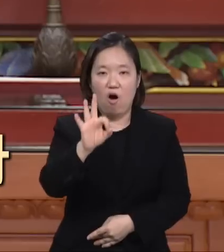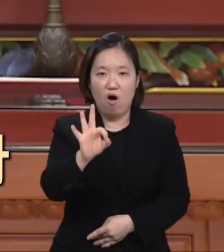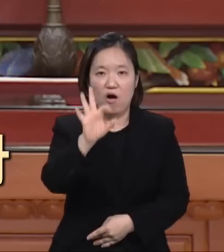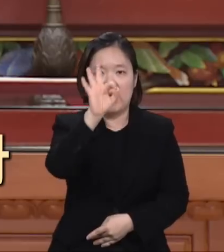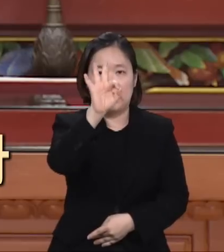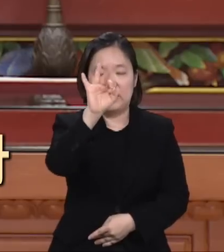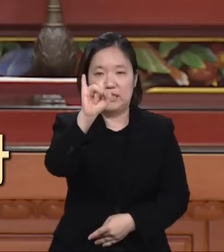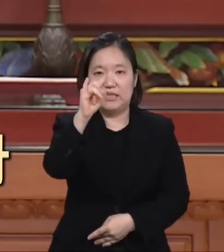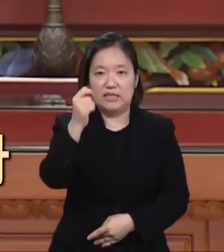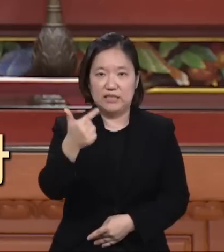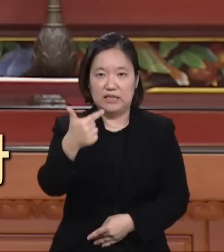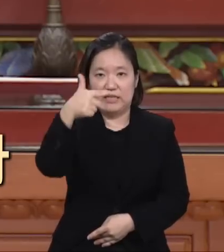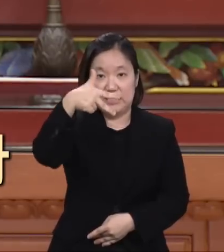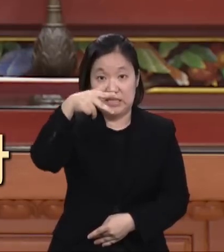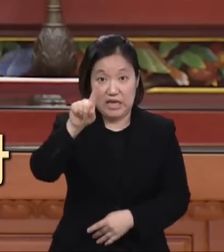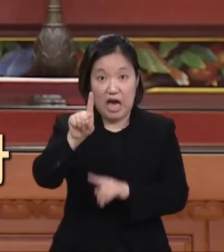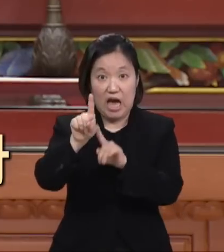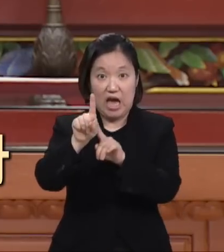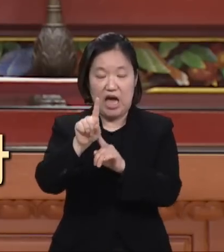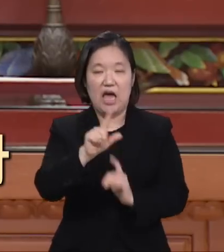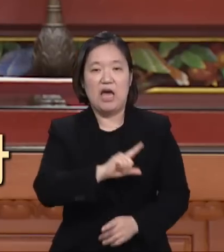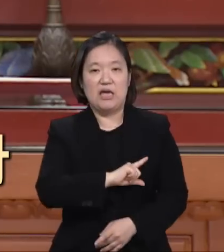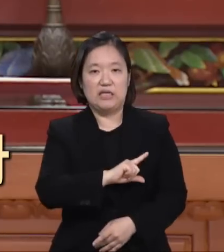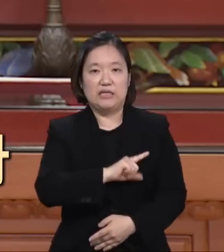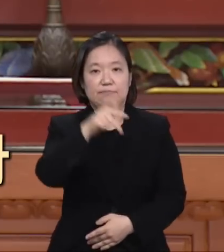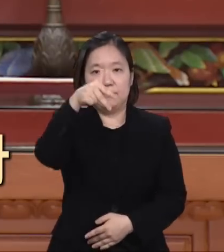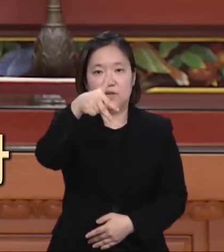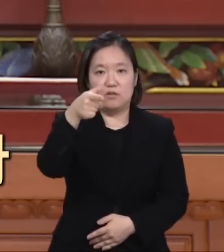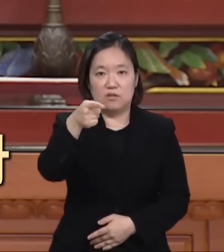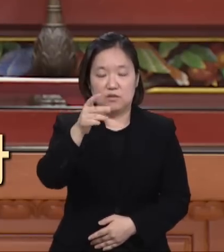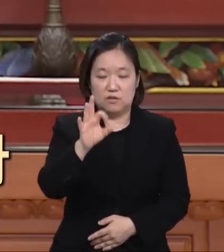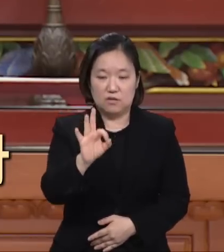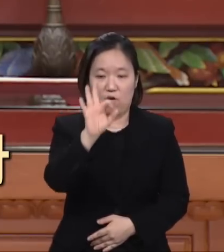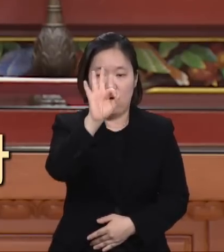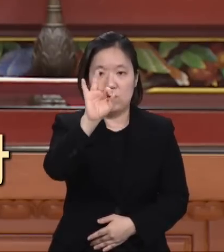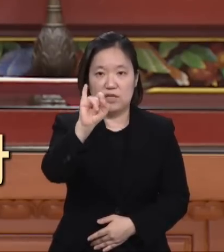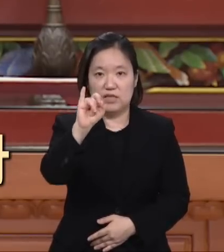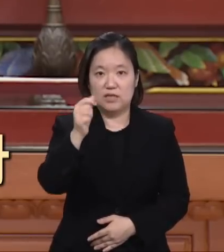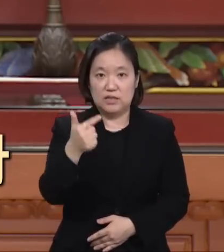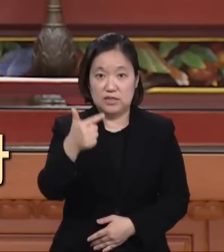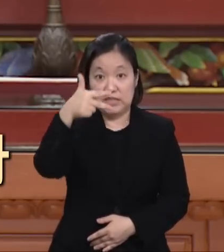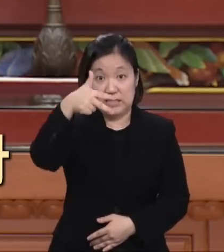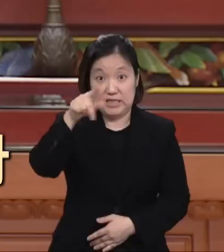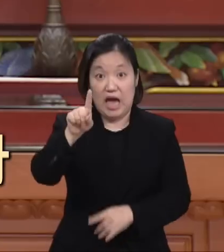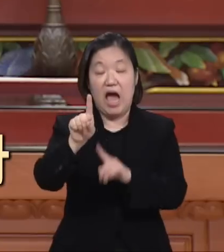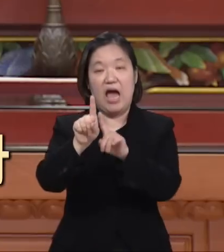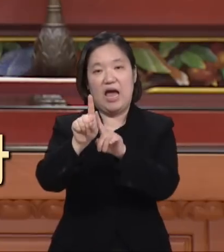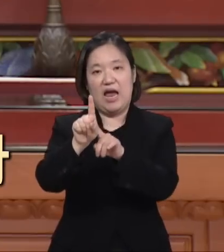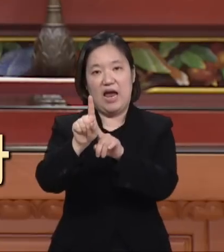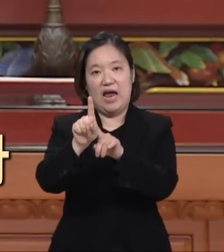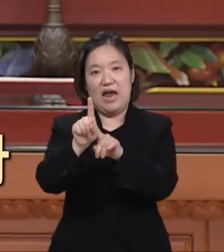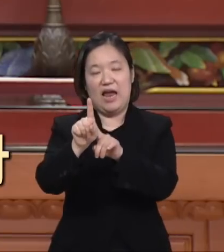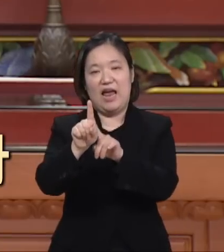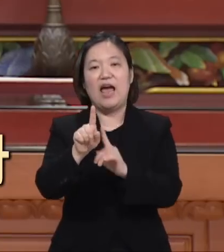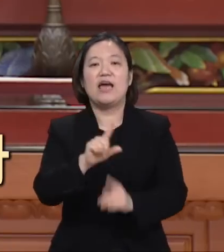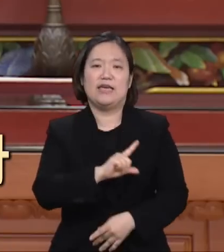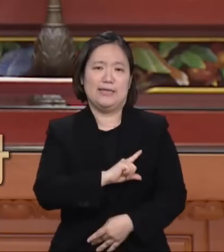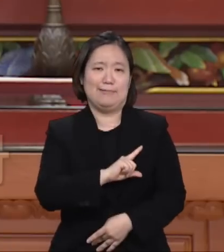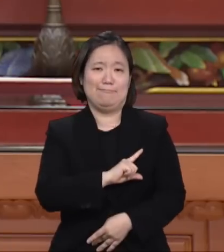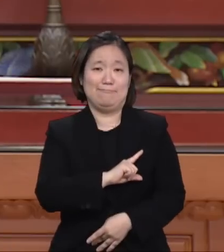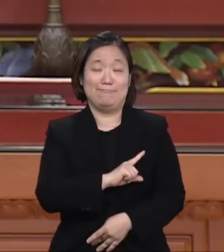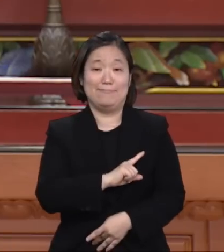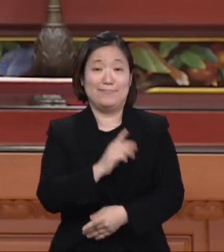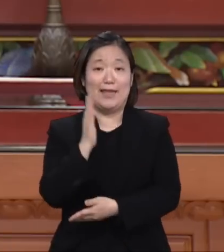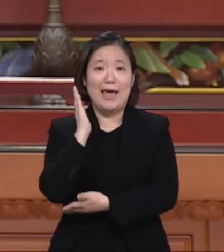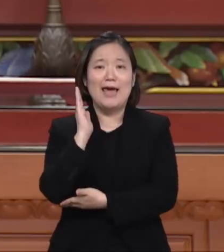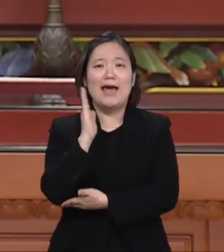성은 정씨고 이름은 인자예요 정인자 그래서 이제 정인자라는 이름으로 제가 이제이